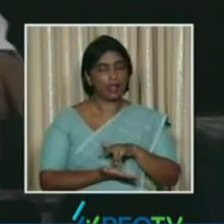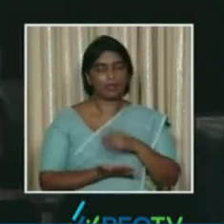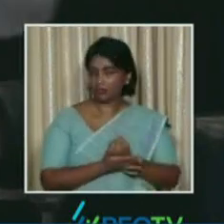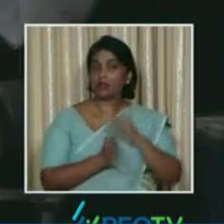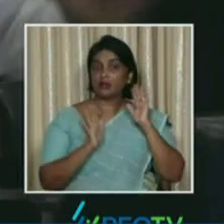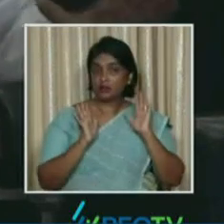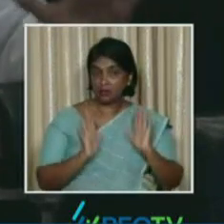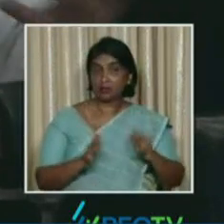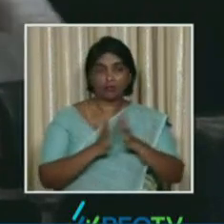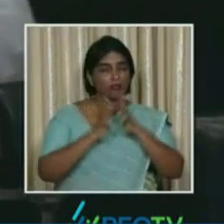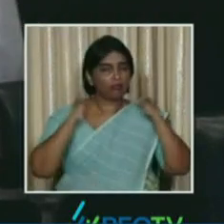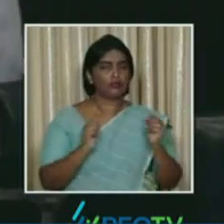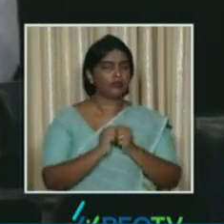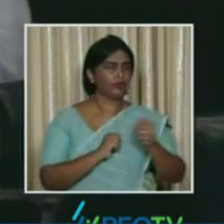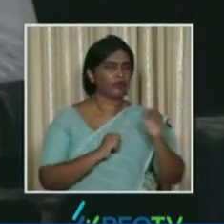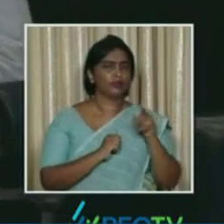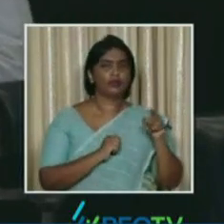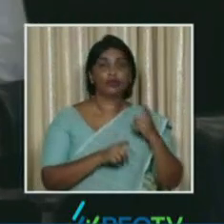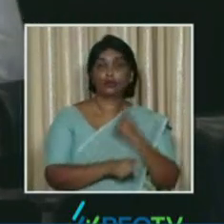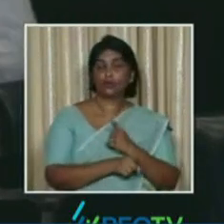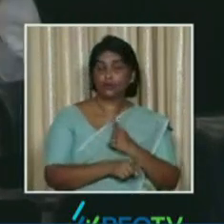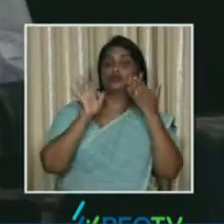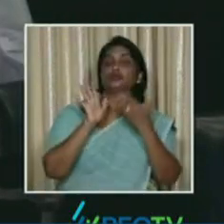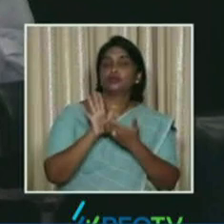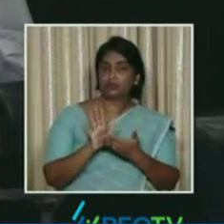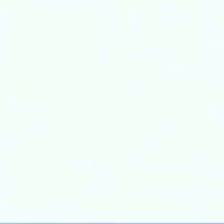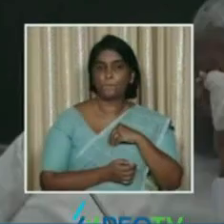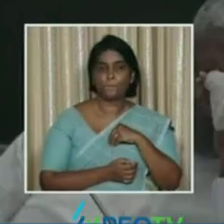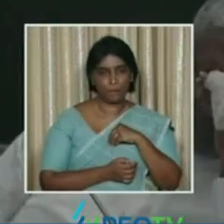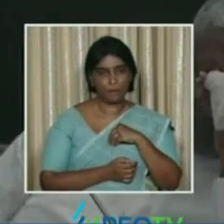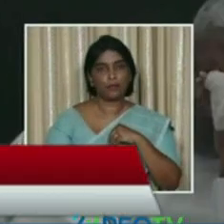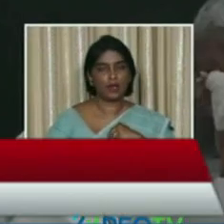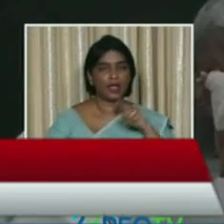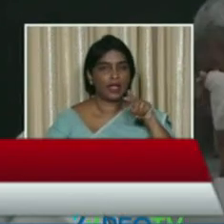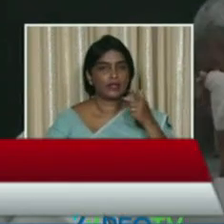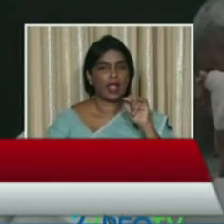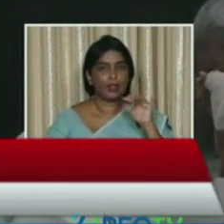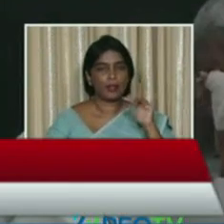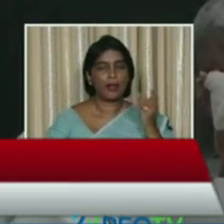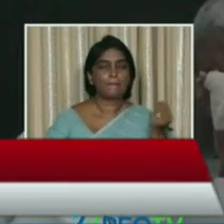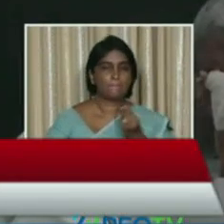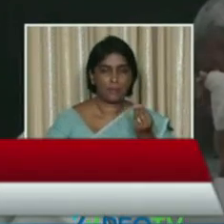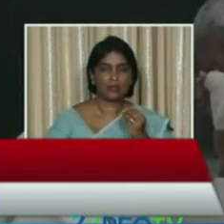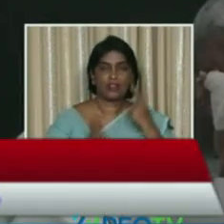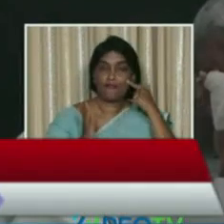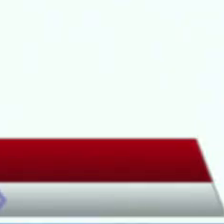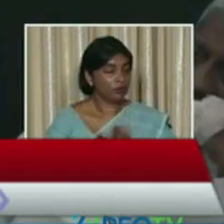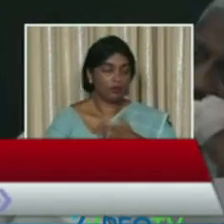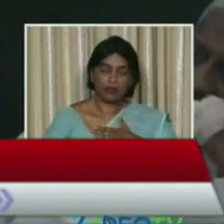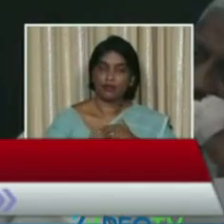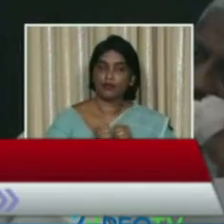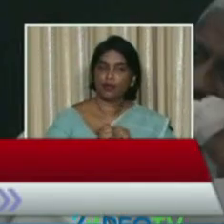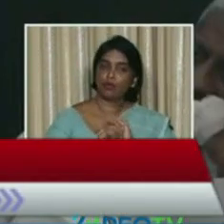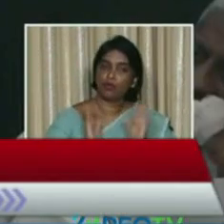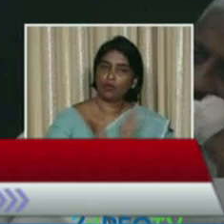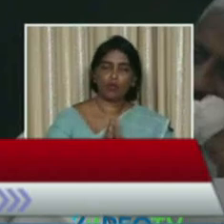ඕනේ. නමුත් දැවැන්ත ව්‍යාපෘතියක් යනවා ගුරුවරුන් රක්ෂන් බඩ පෙන්වන්න හදන රුපියල් 175 ප්‍රමාණවත් වෙන්නේ නැහැ ප්‍රශ්න පත්‍රයක් සලකනු කරන්න